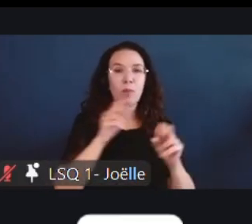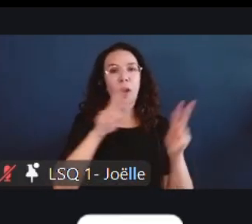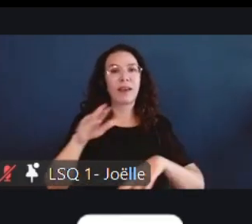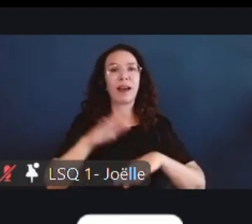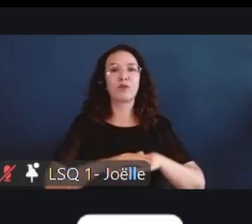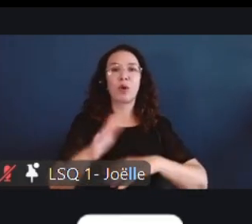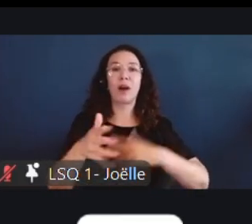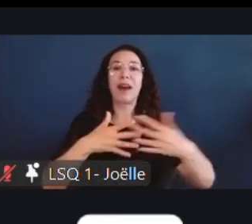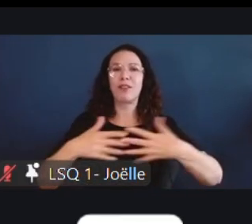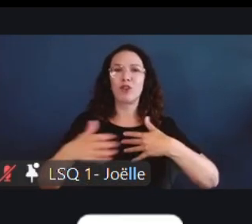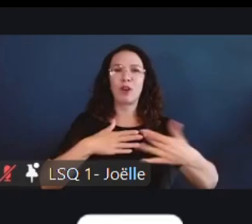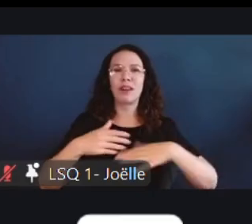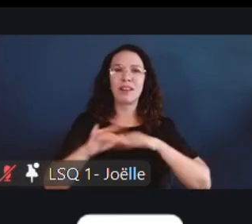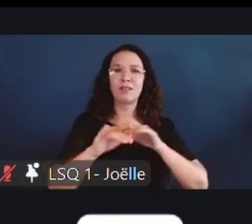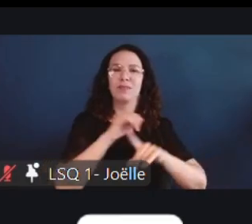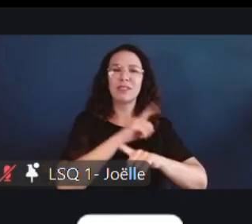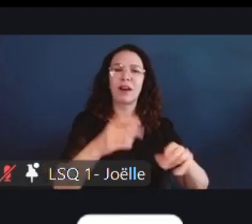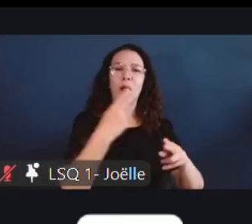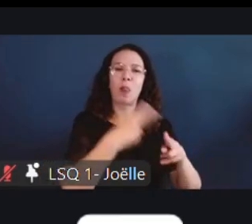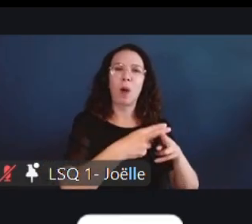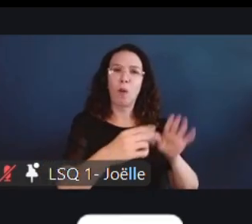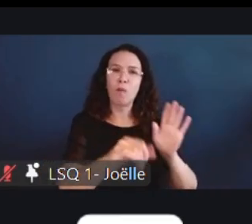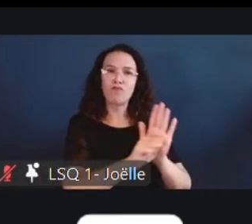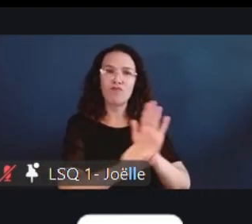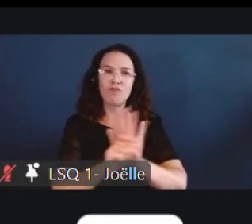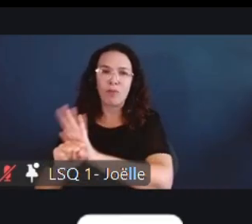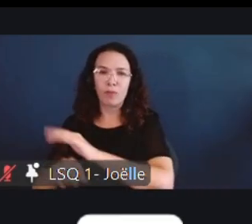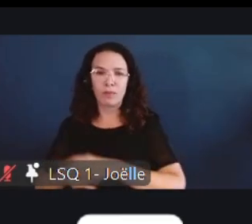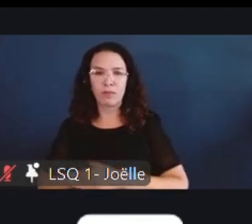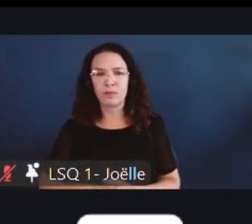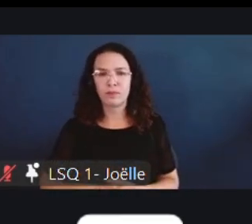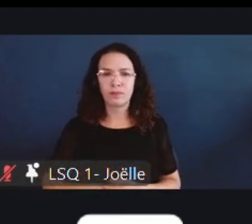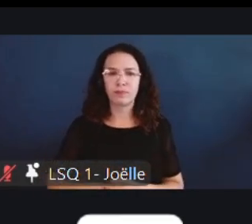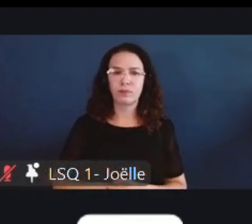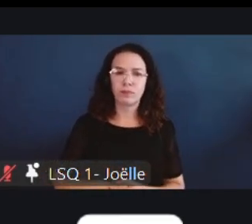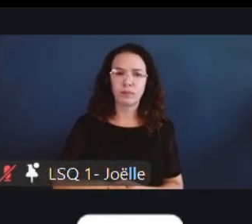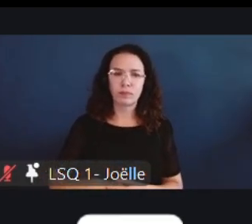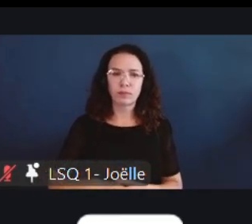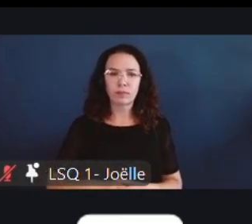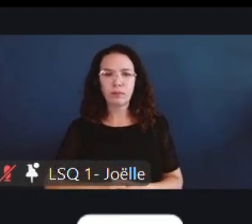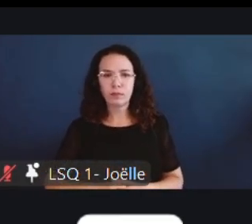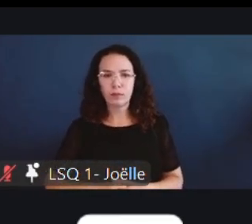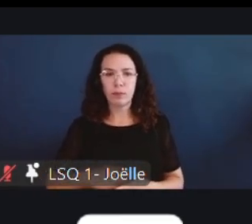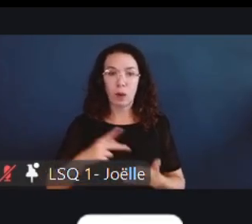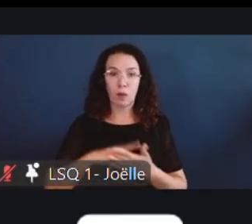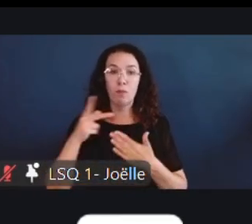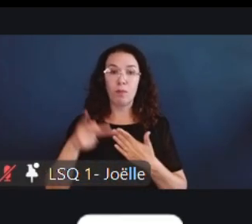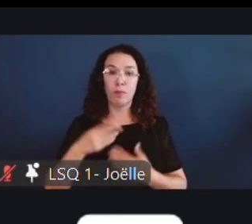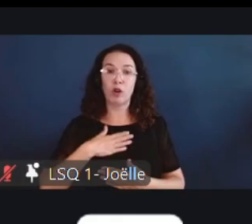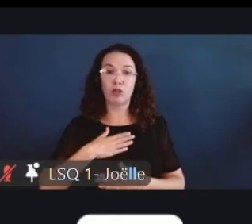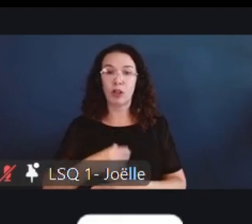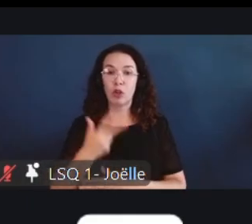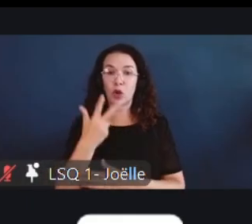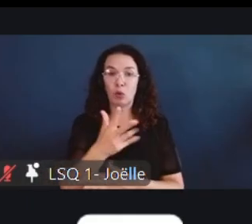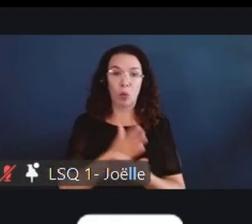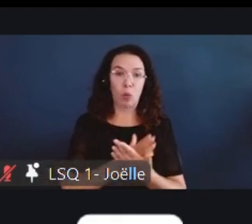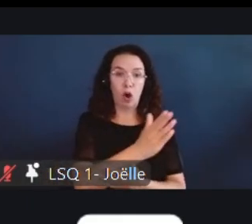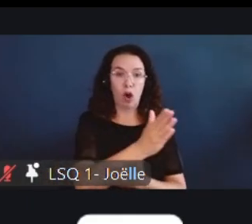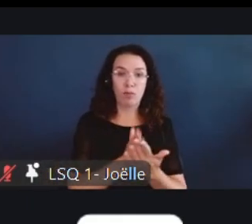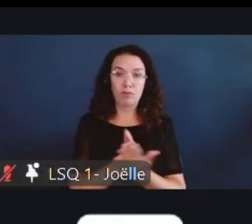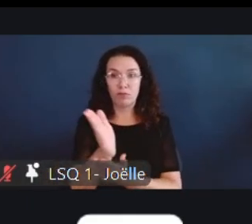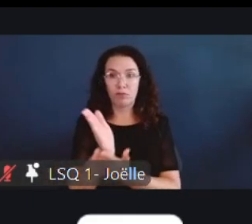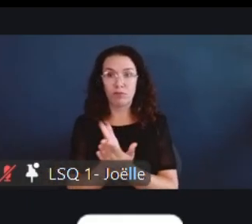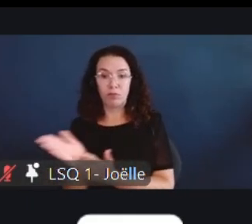de genre. Pour bien comprendre les réalités dont nous allons parler, notre projet s'appuie sur 3 grands